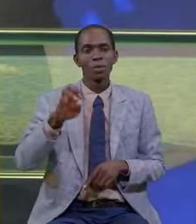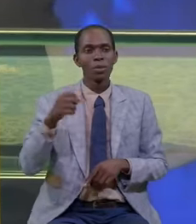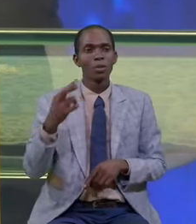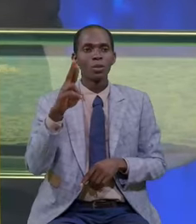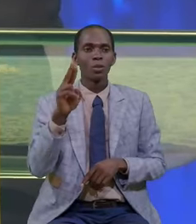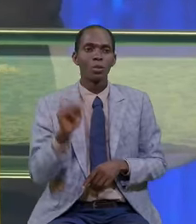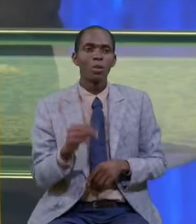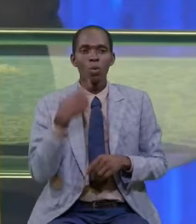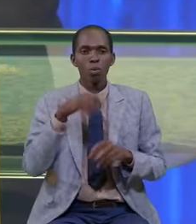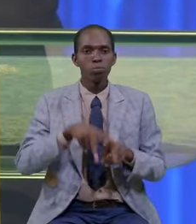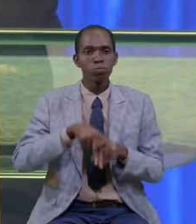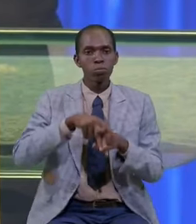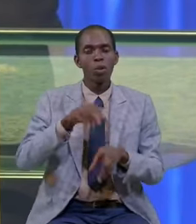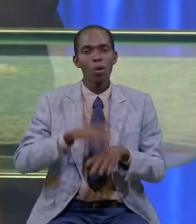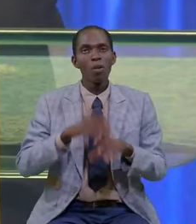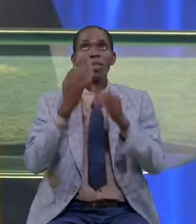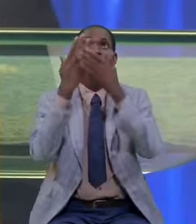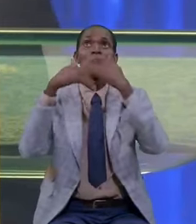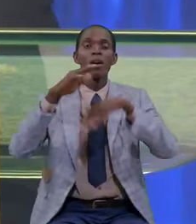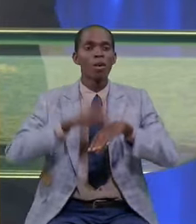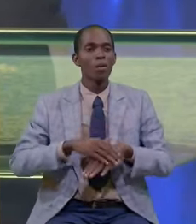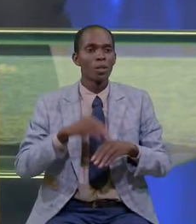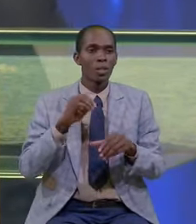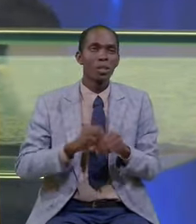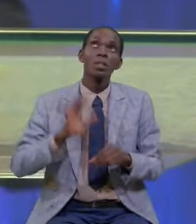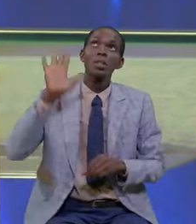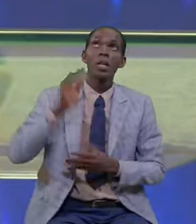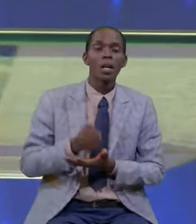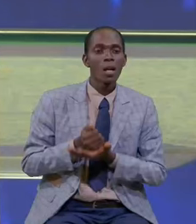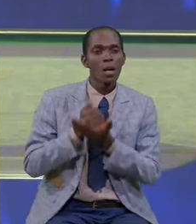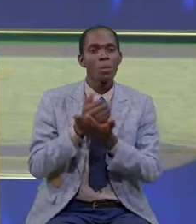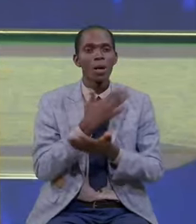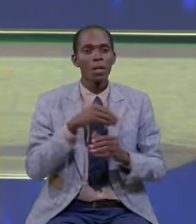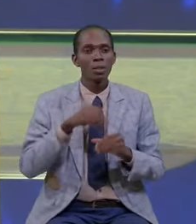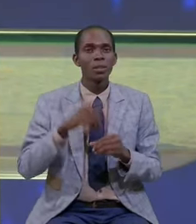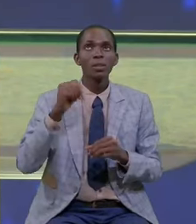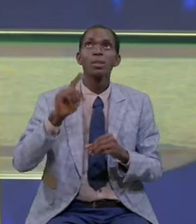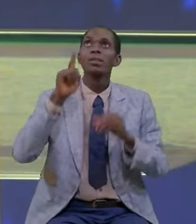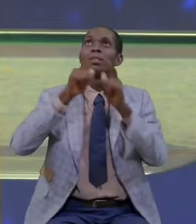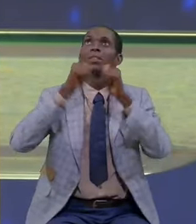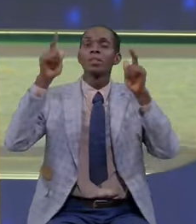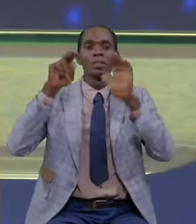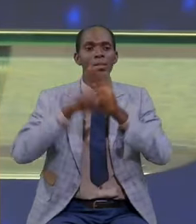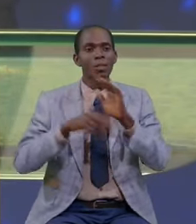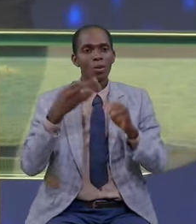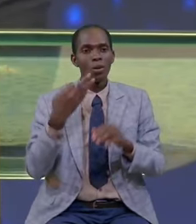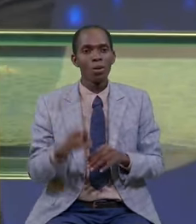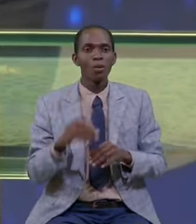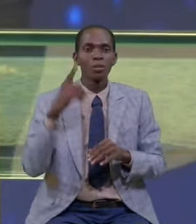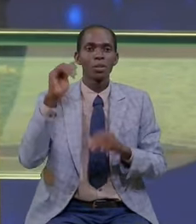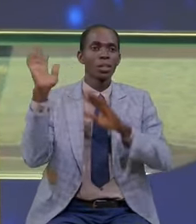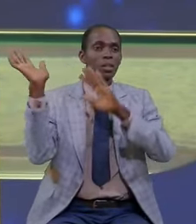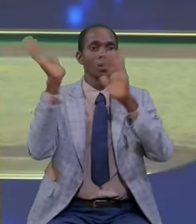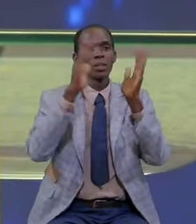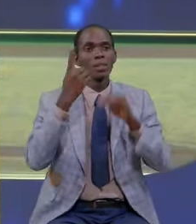porter sur les cieux pour venir à ton aide. Il est avec majesté porté sur les nuées. Le Dieu